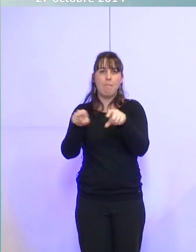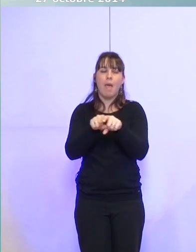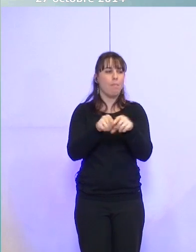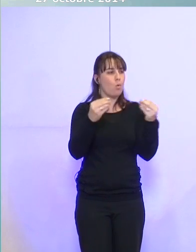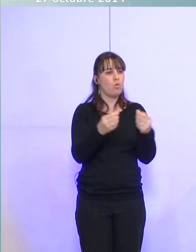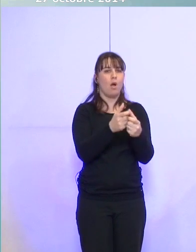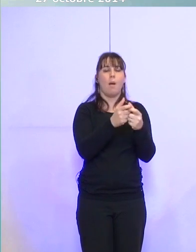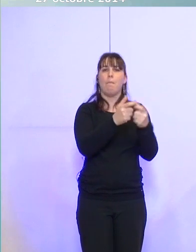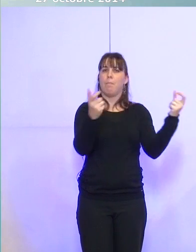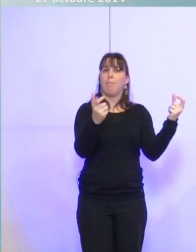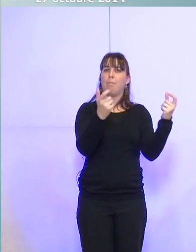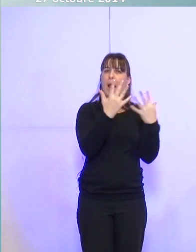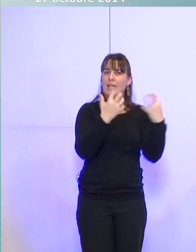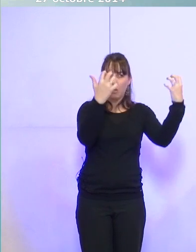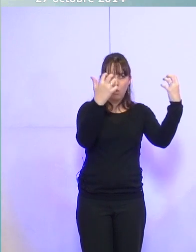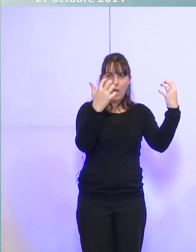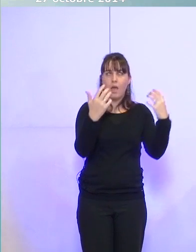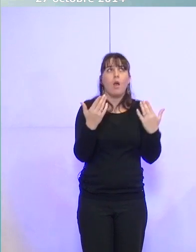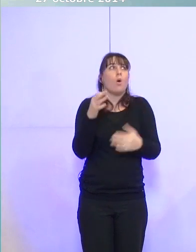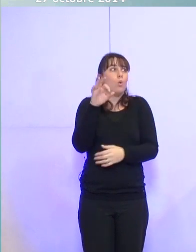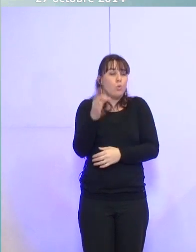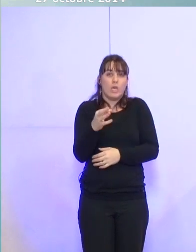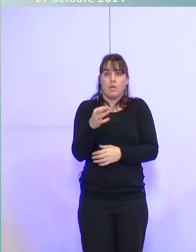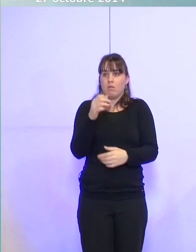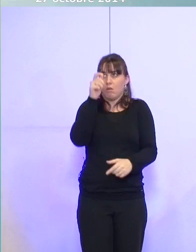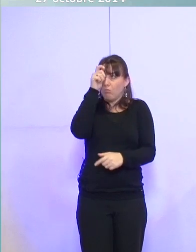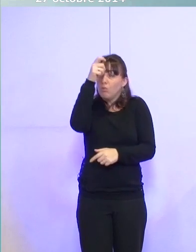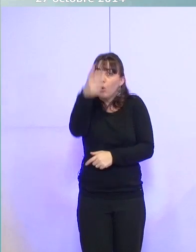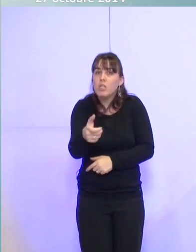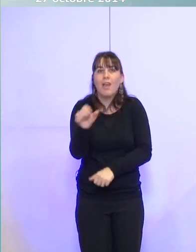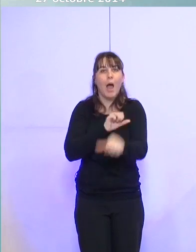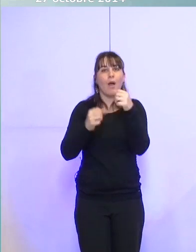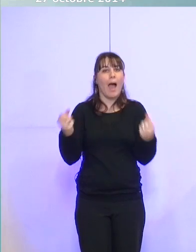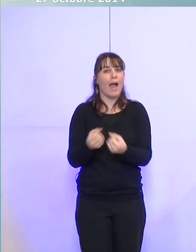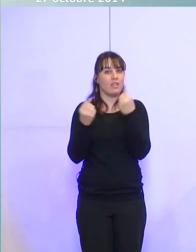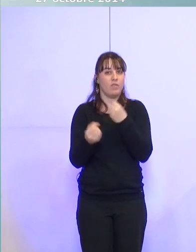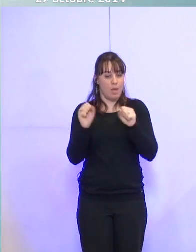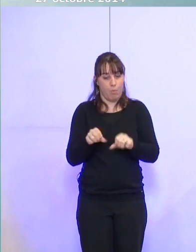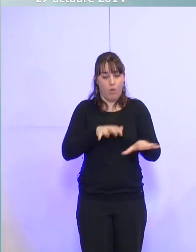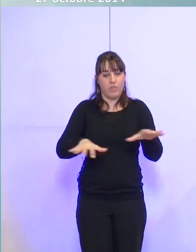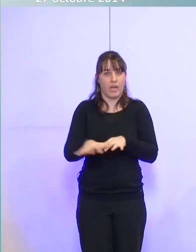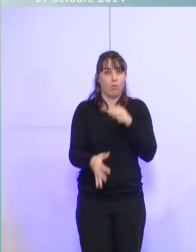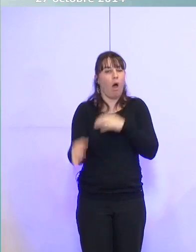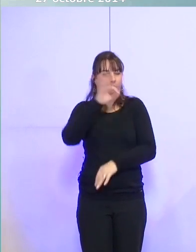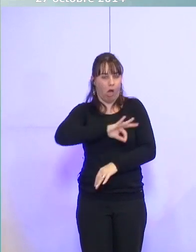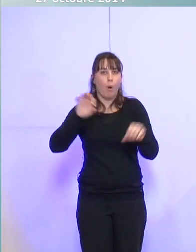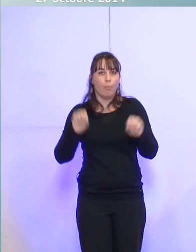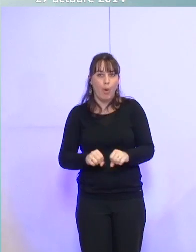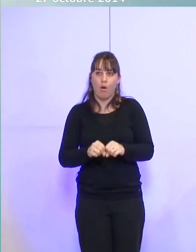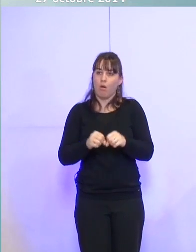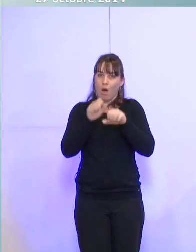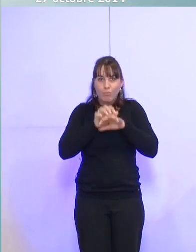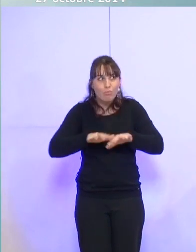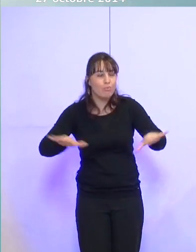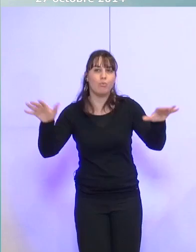congrès, ne sont pertinents que s'ils amènent une activité directe sur le territoire, et notamment